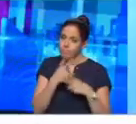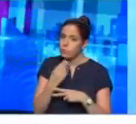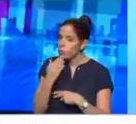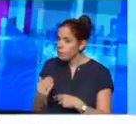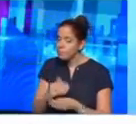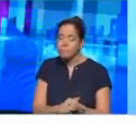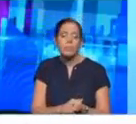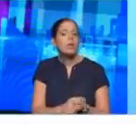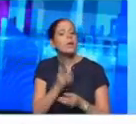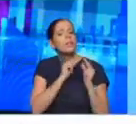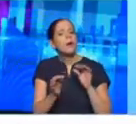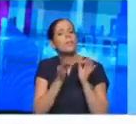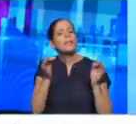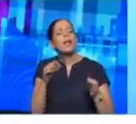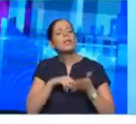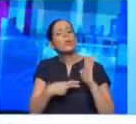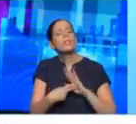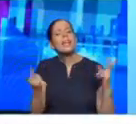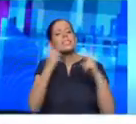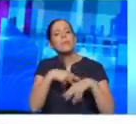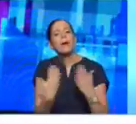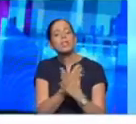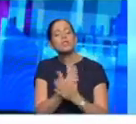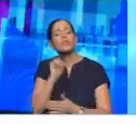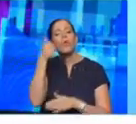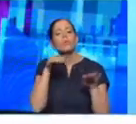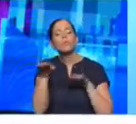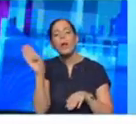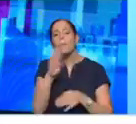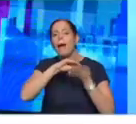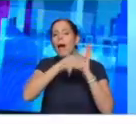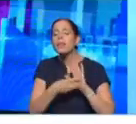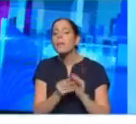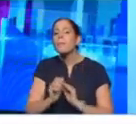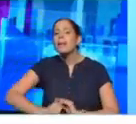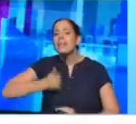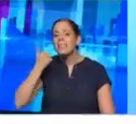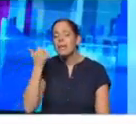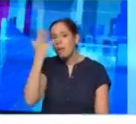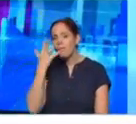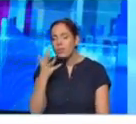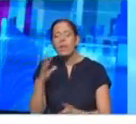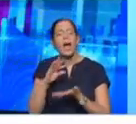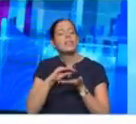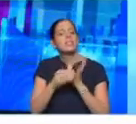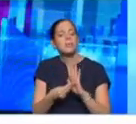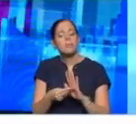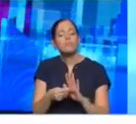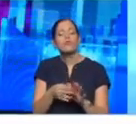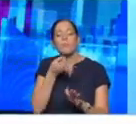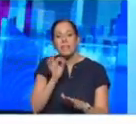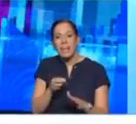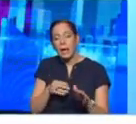דיברנו בתחילת התוכנית על ההסכמים החדשים שחתם ראש הממשלה נתניהו עם מנהיגים מאפריקה, הסכמים המתירים גירוש